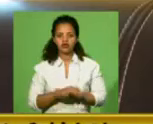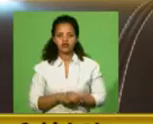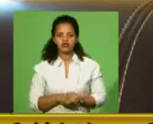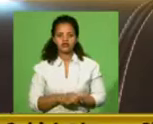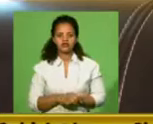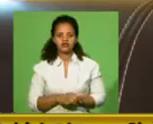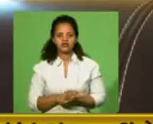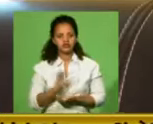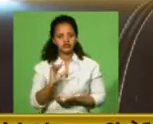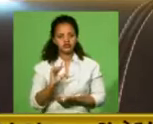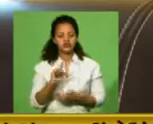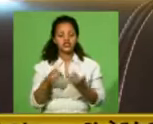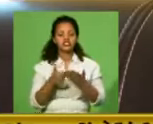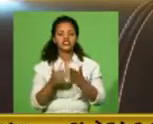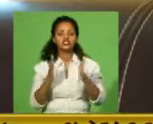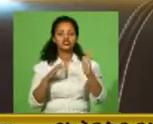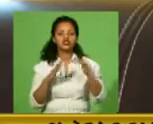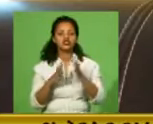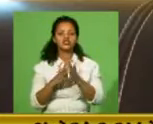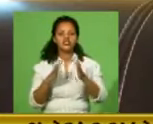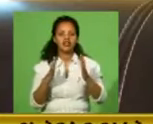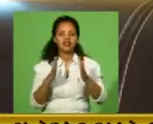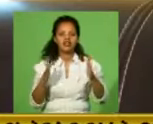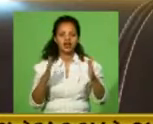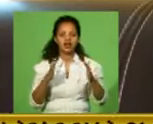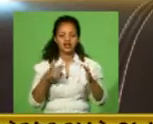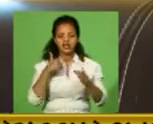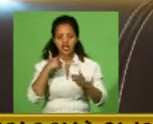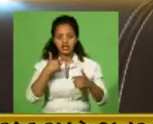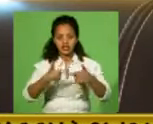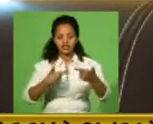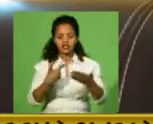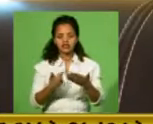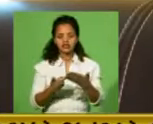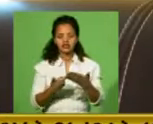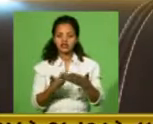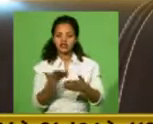ስለዚህ ችግሩ ሰፋ እያለ ከሄደ እነዚህ አይነቶቹ ላይ